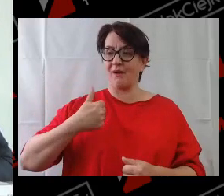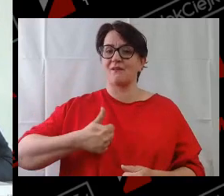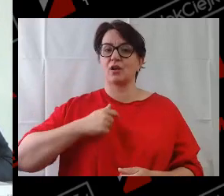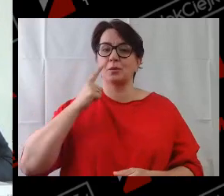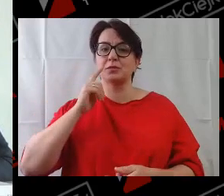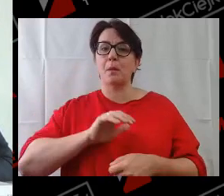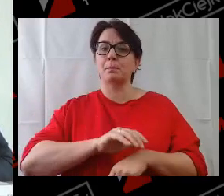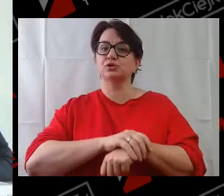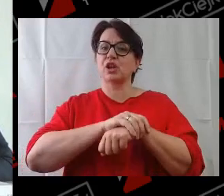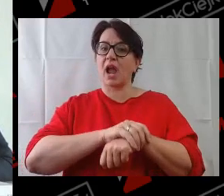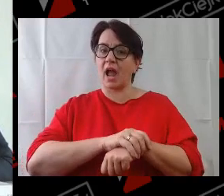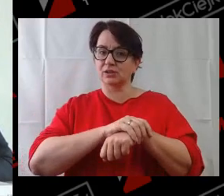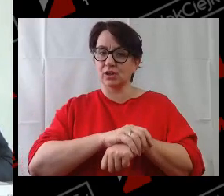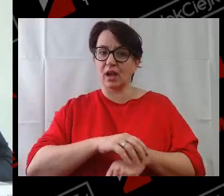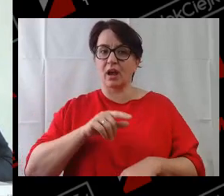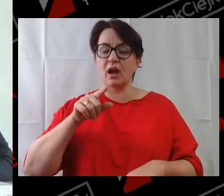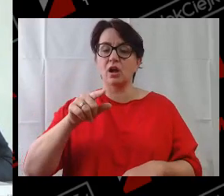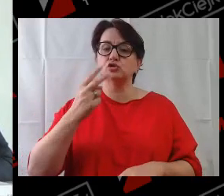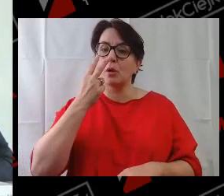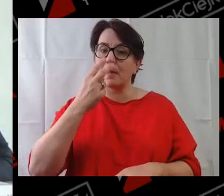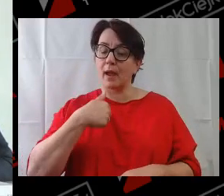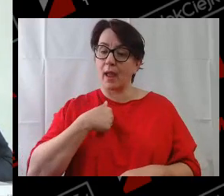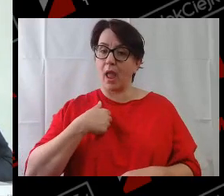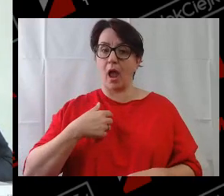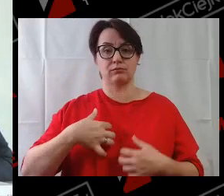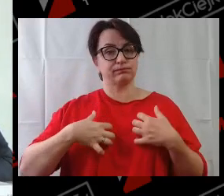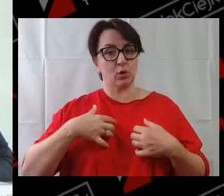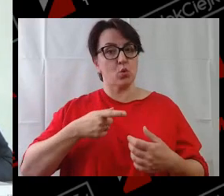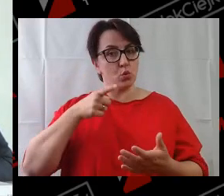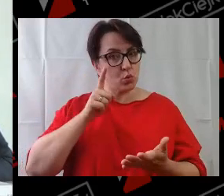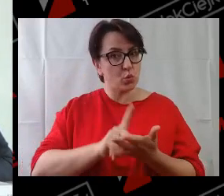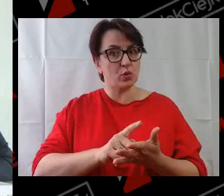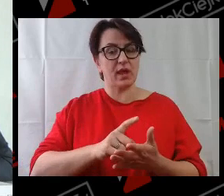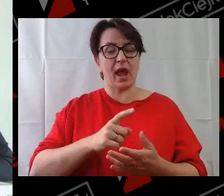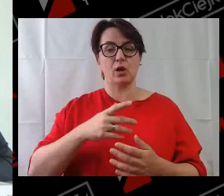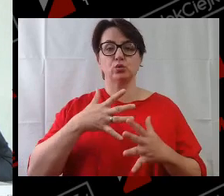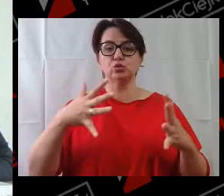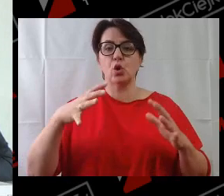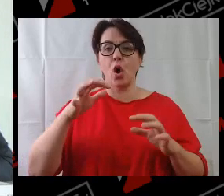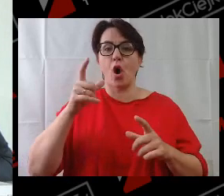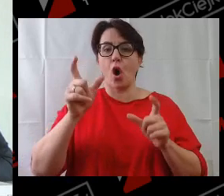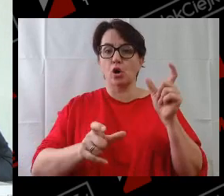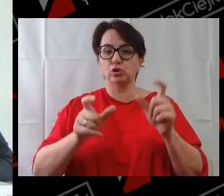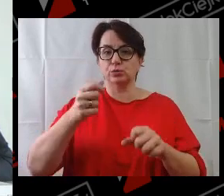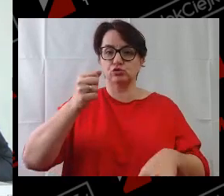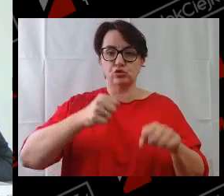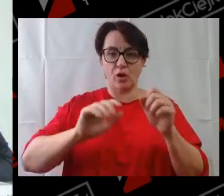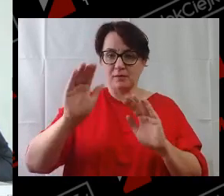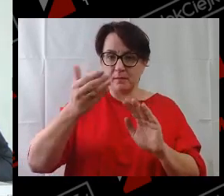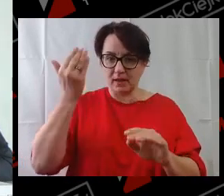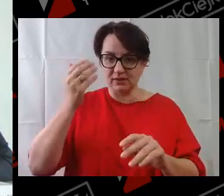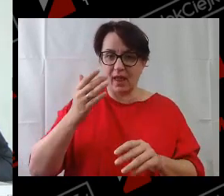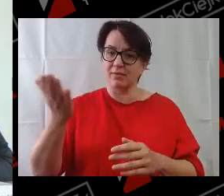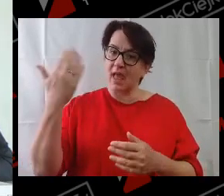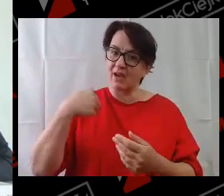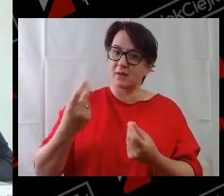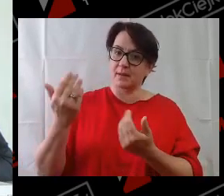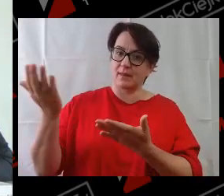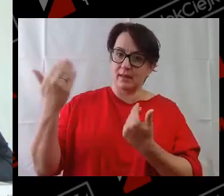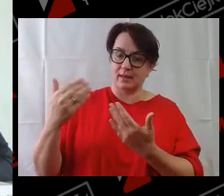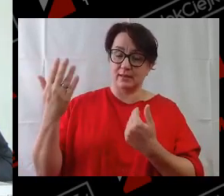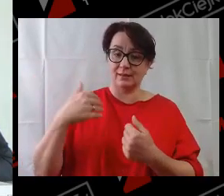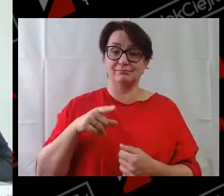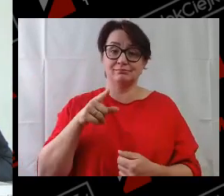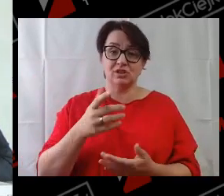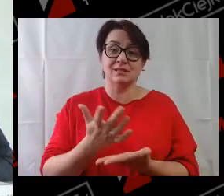wiek tak że zobaczcie jak nam szczepienia.com idzie dobrze tyle osób pozwoliliśmy tylko już tych rzeczy się dzieje Dajcie Pieniążek tak